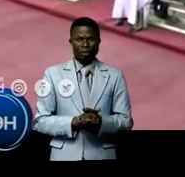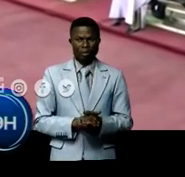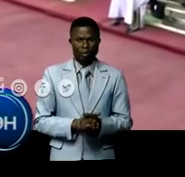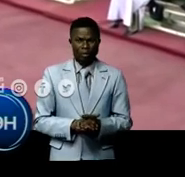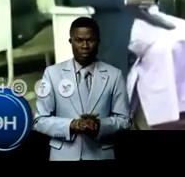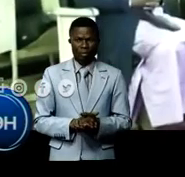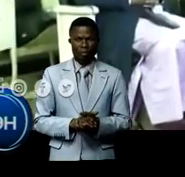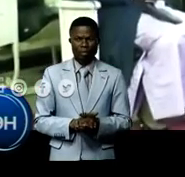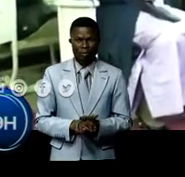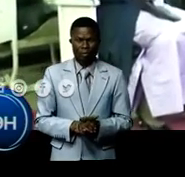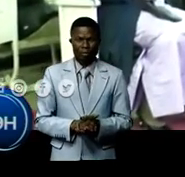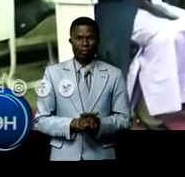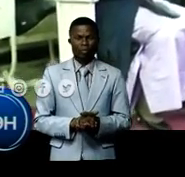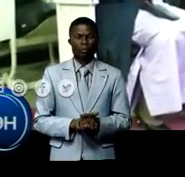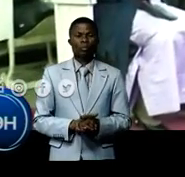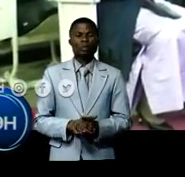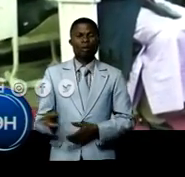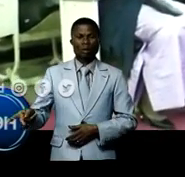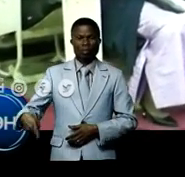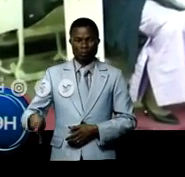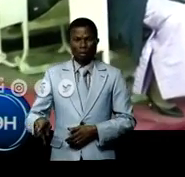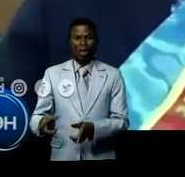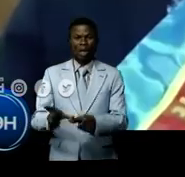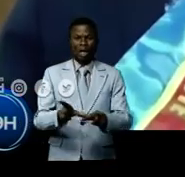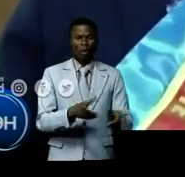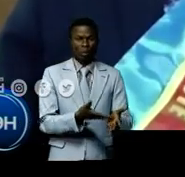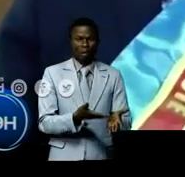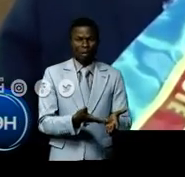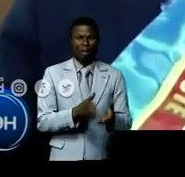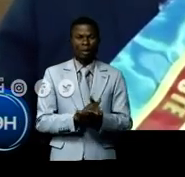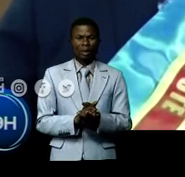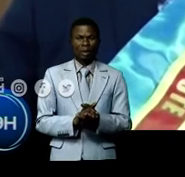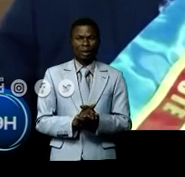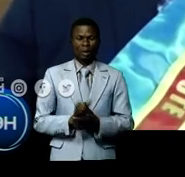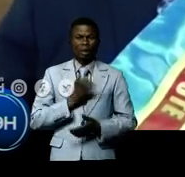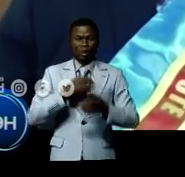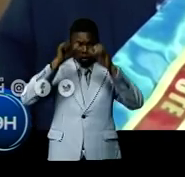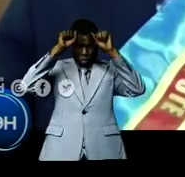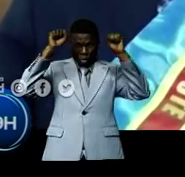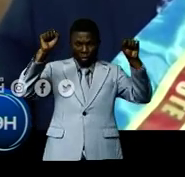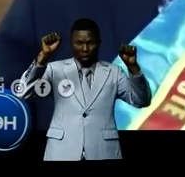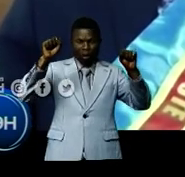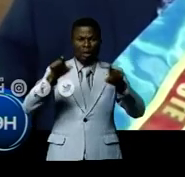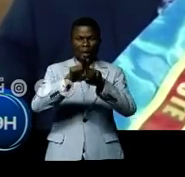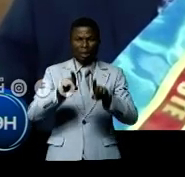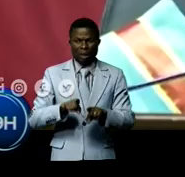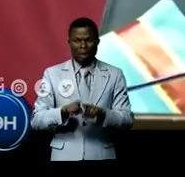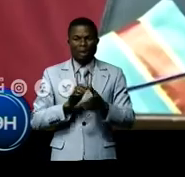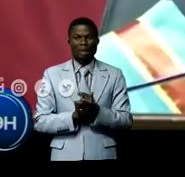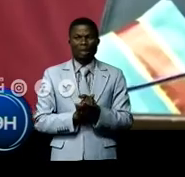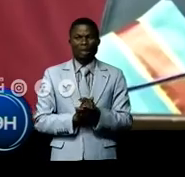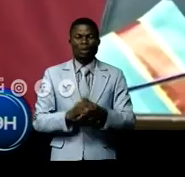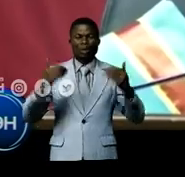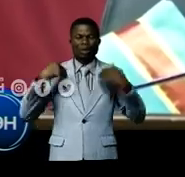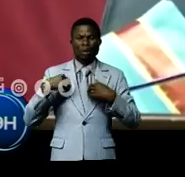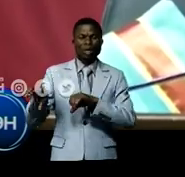amplement chargé à l'Assemblée provinciale du Lualaba. Ceci ressort de la mercuriale de l'honorable président Louis Kamouni Ntumbo. Ainsi, il a affiché le bilan